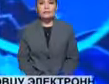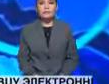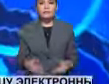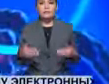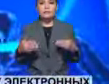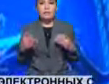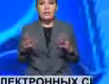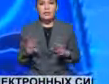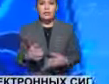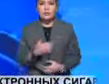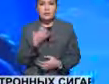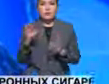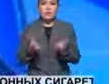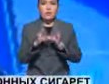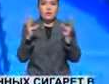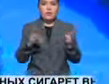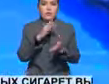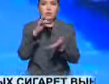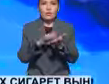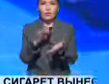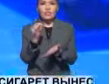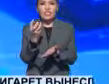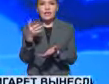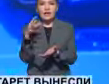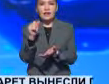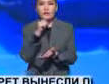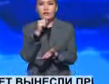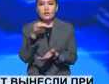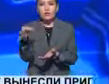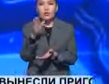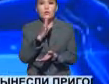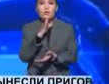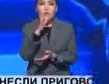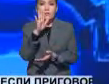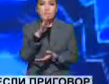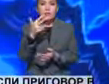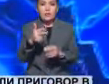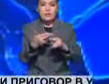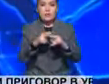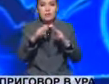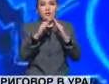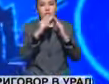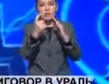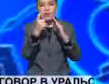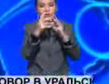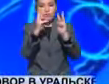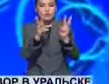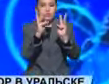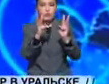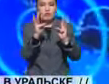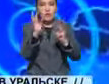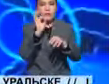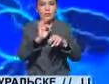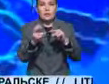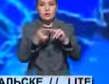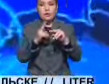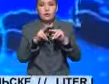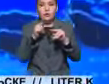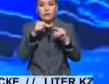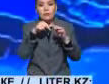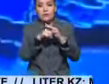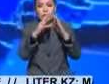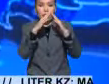Страшный пожар произошел в городе Житыкара Кустанайской области. В половине пятого утра загорелся частный дом. Пламя быстро охватило жилое строение, из-за чего